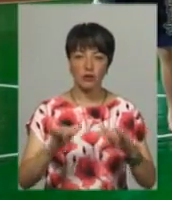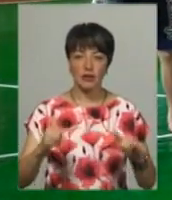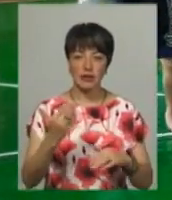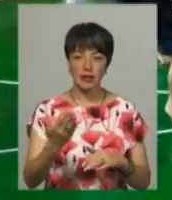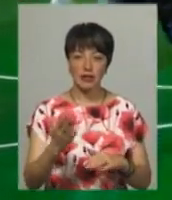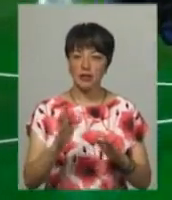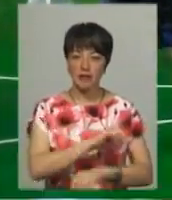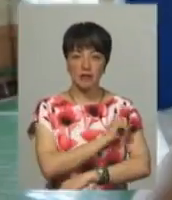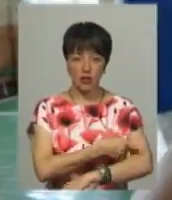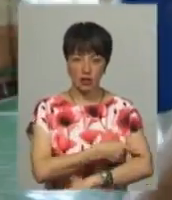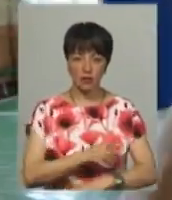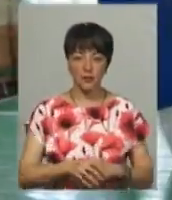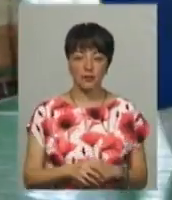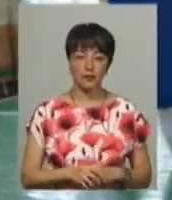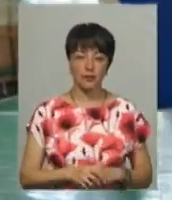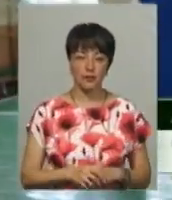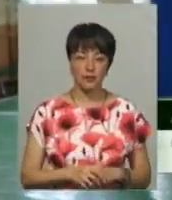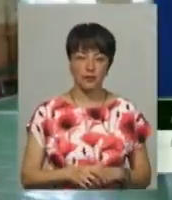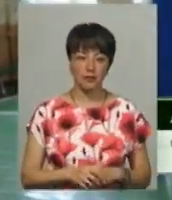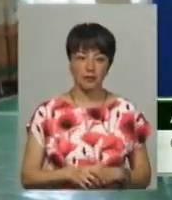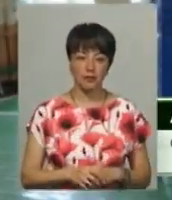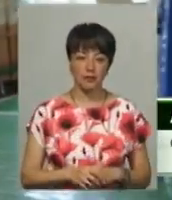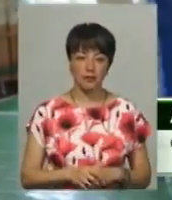не тільки фізично. Це така повага,